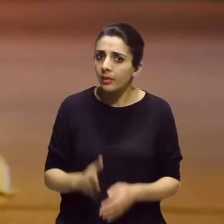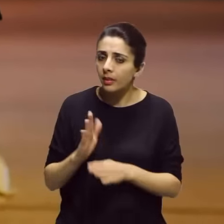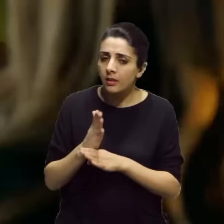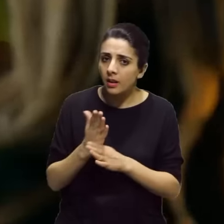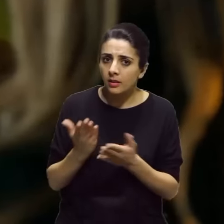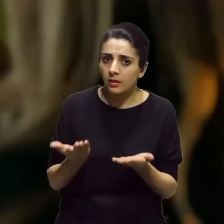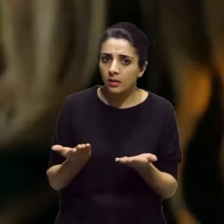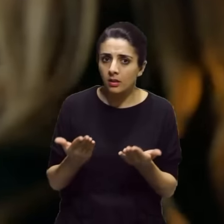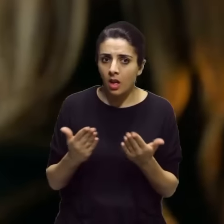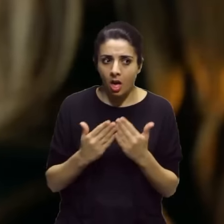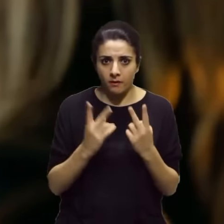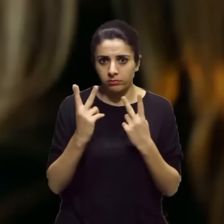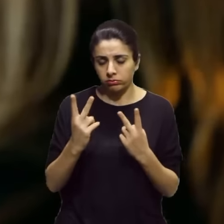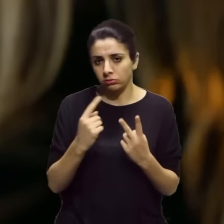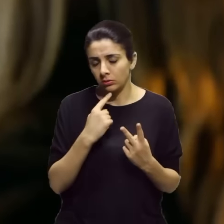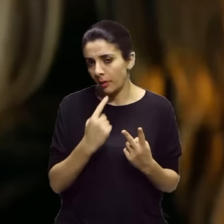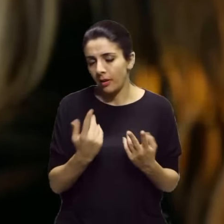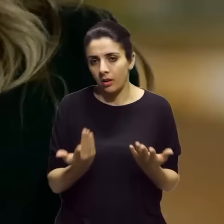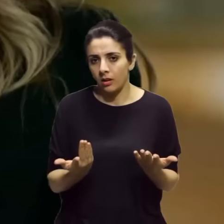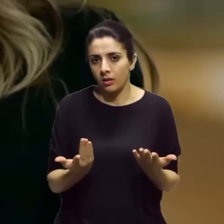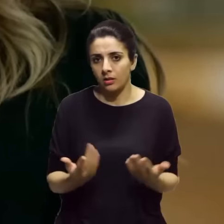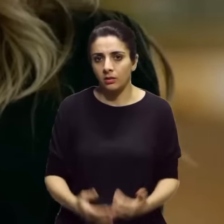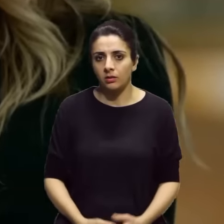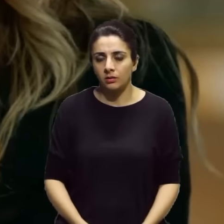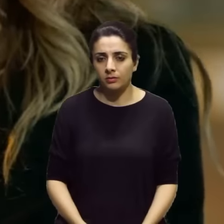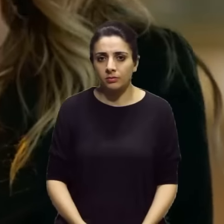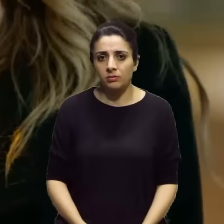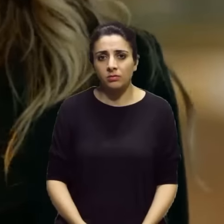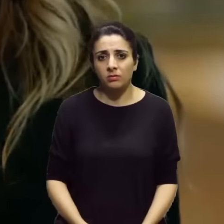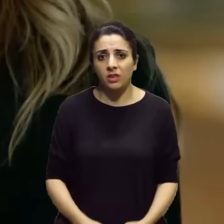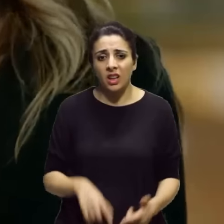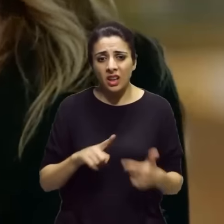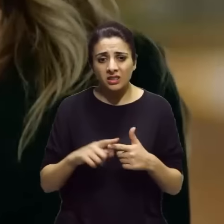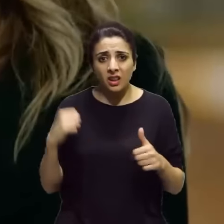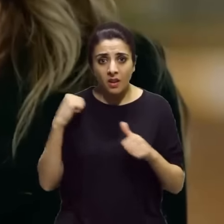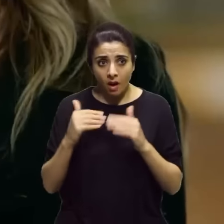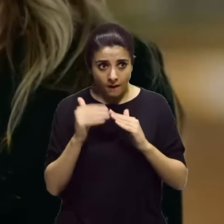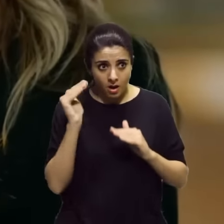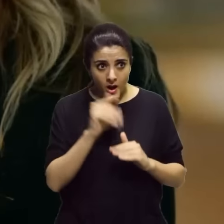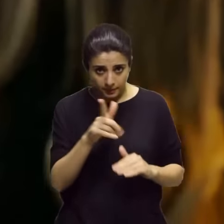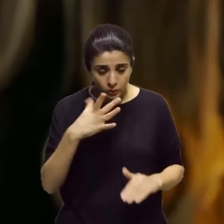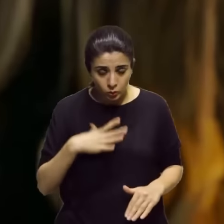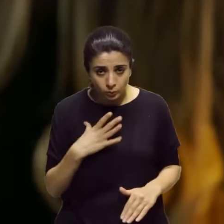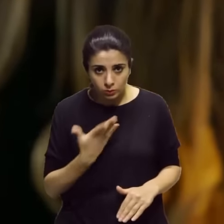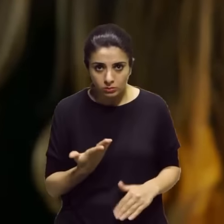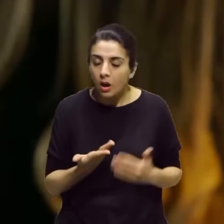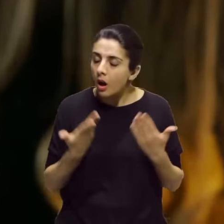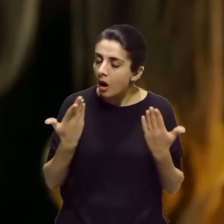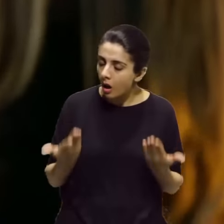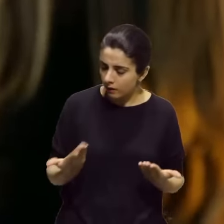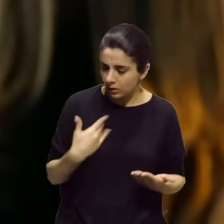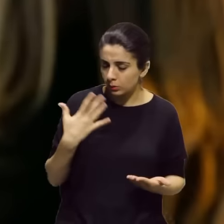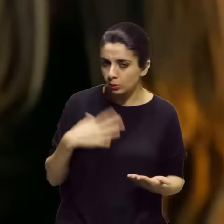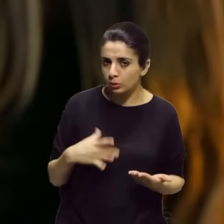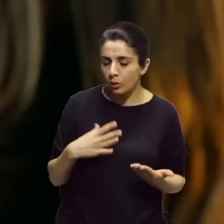Neden? Burası senin de evin sayılır artık. Ya ikinci kere o eve gelmemi istediğinden emin misin? Tabii ki de